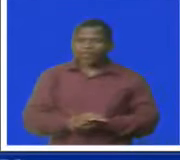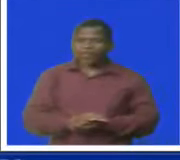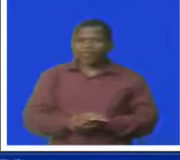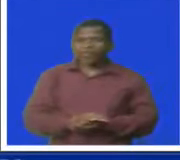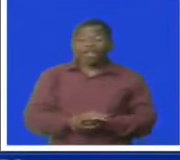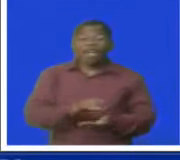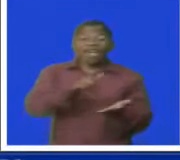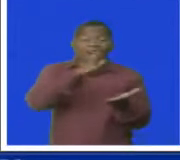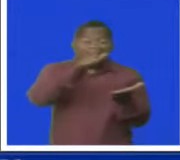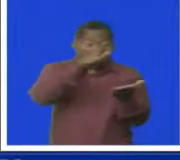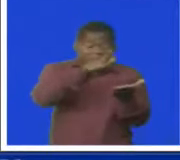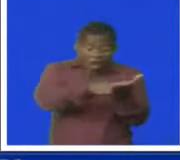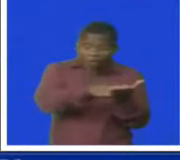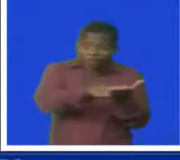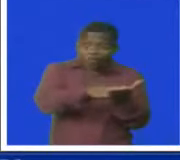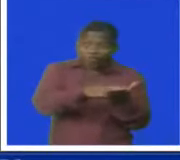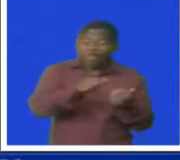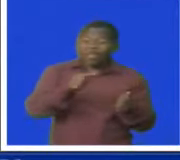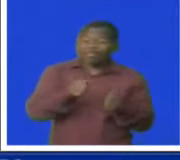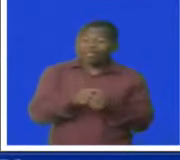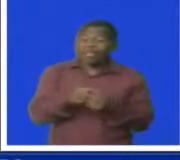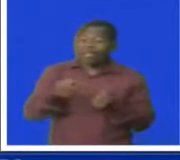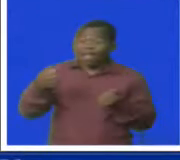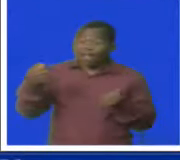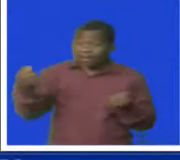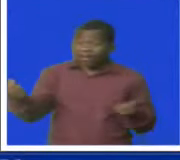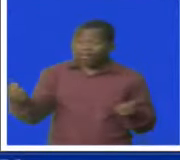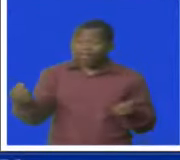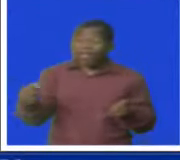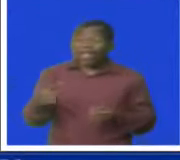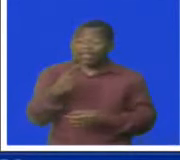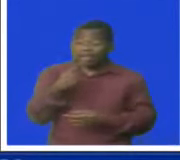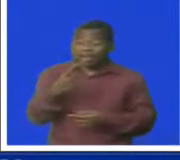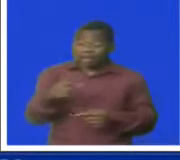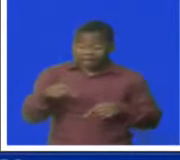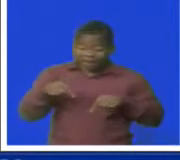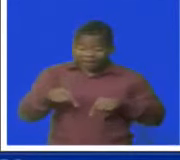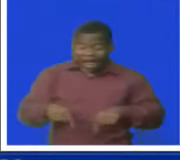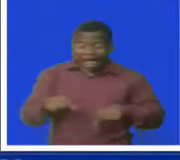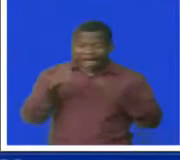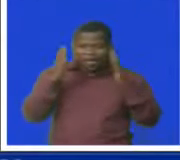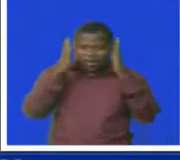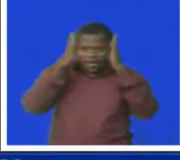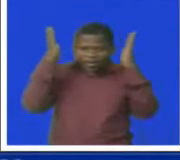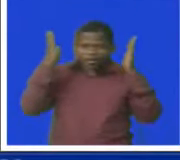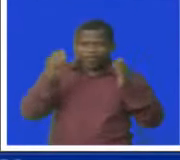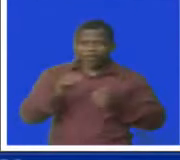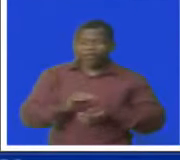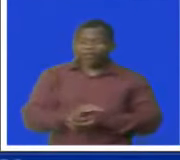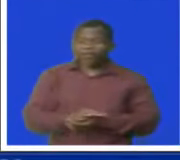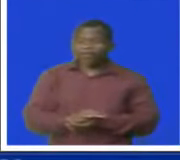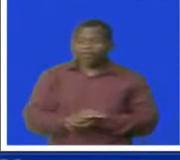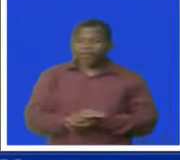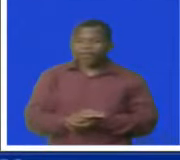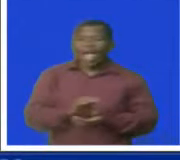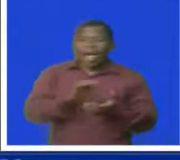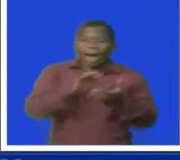even ngekhathi even kube khona i-coordination yokusebenza Tindzaba data